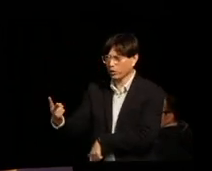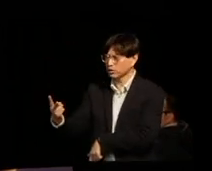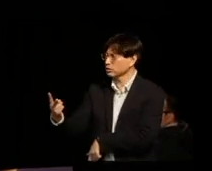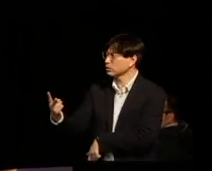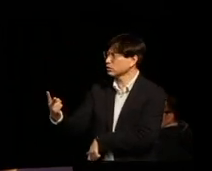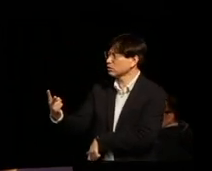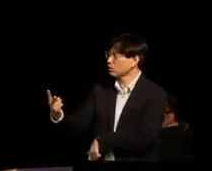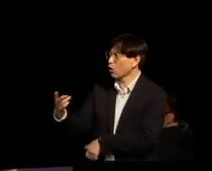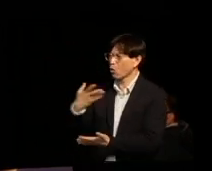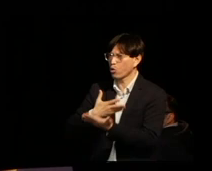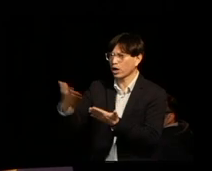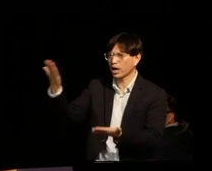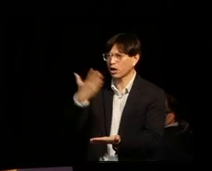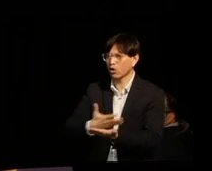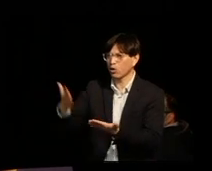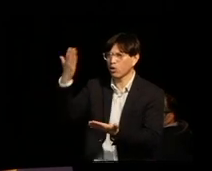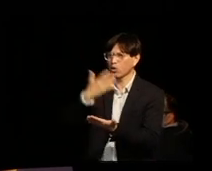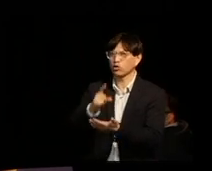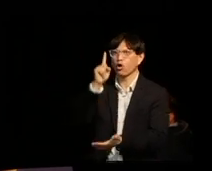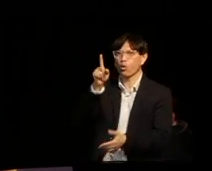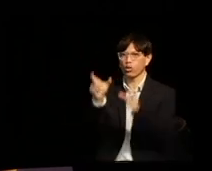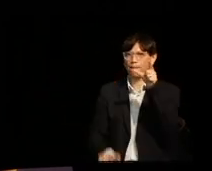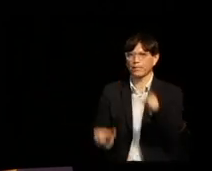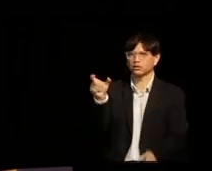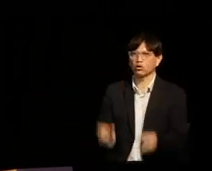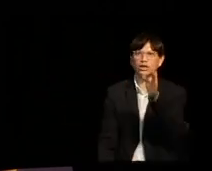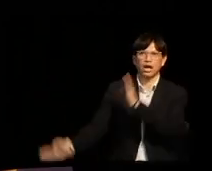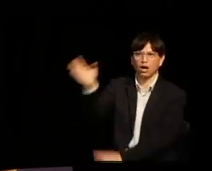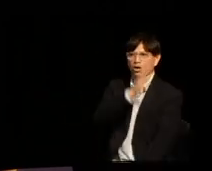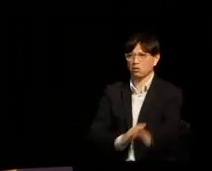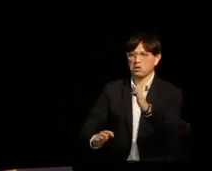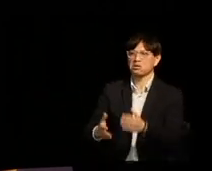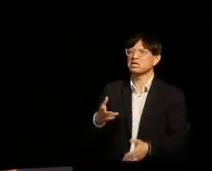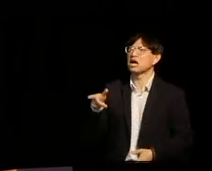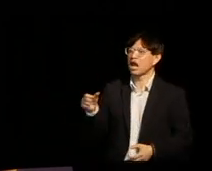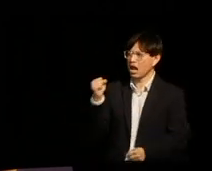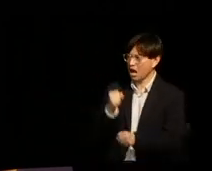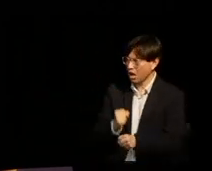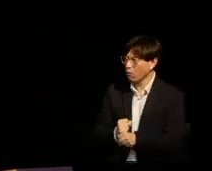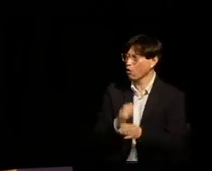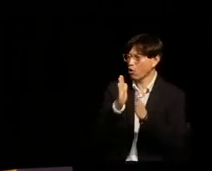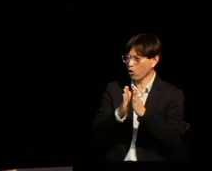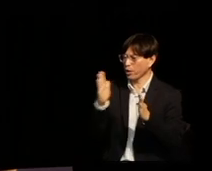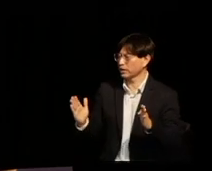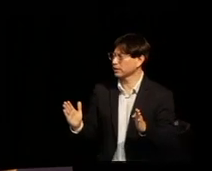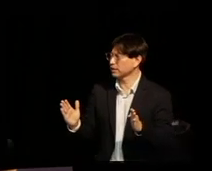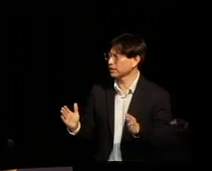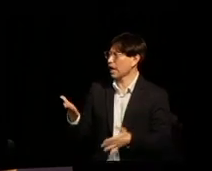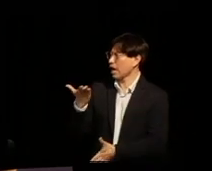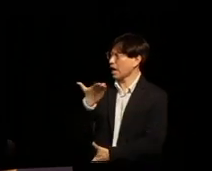una testimonianza di una persona con disabilità che fa la catechista e che ehm